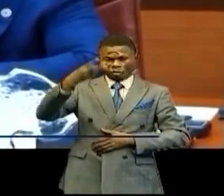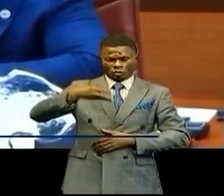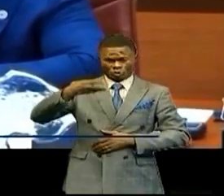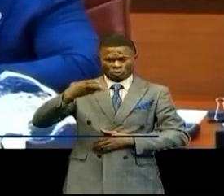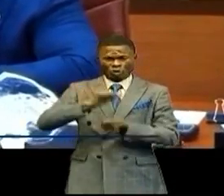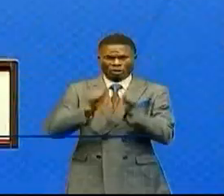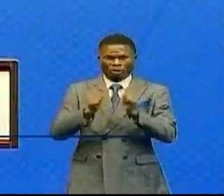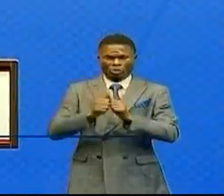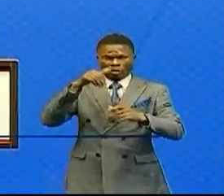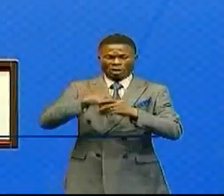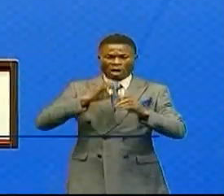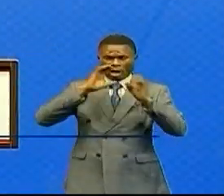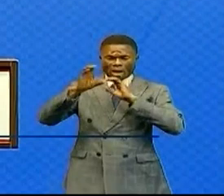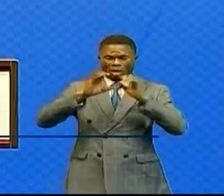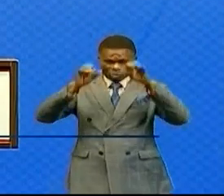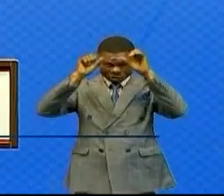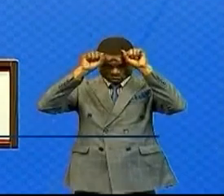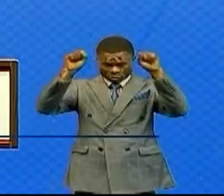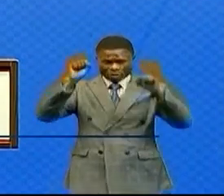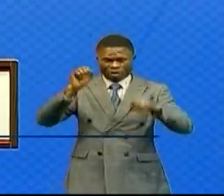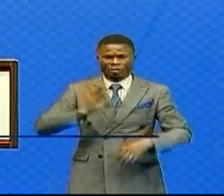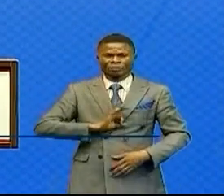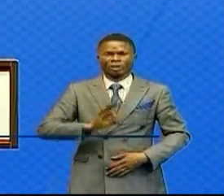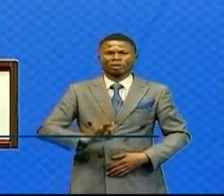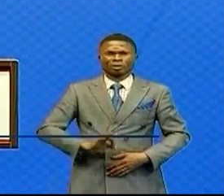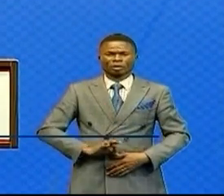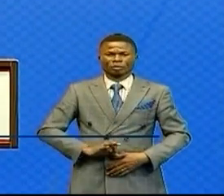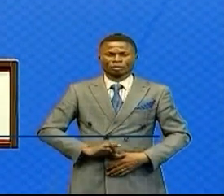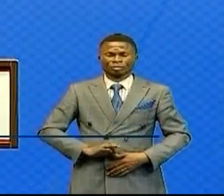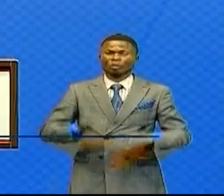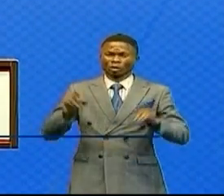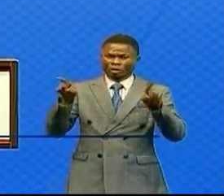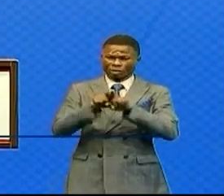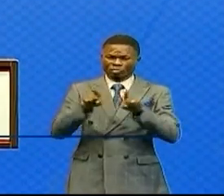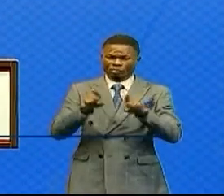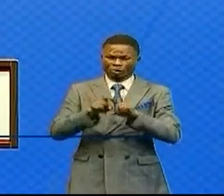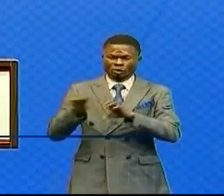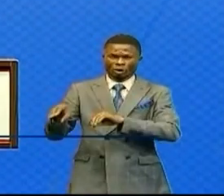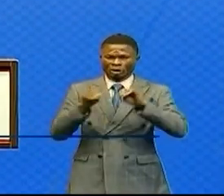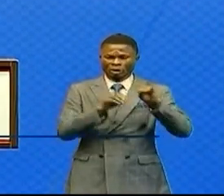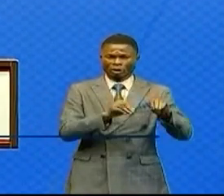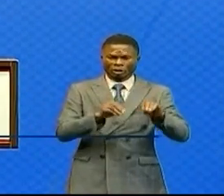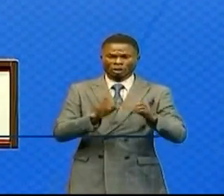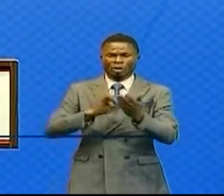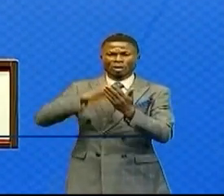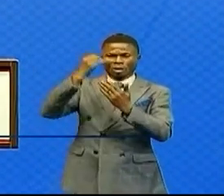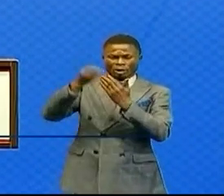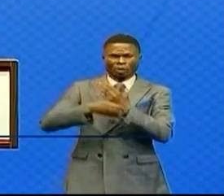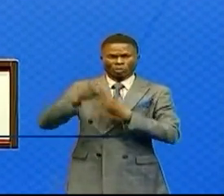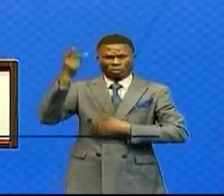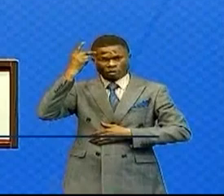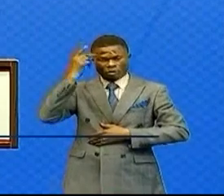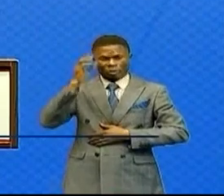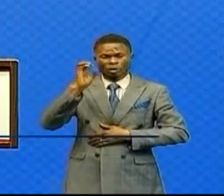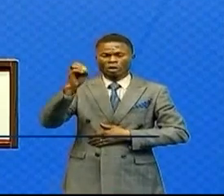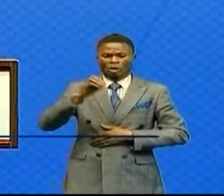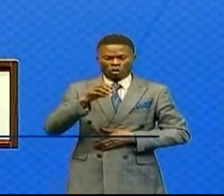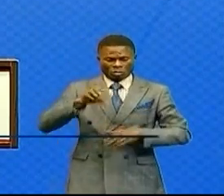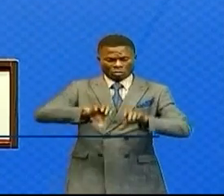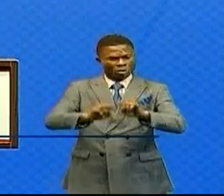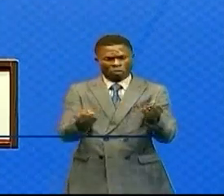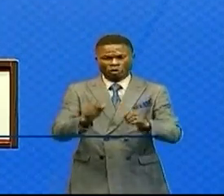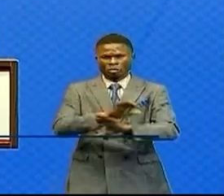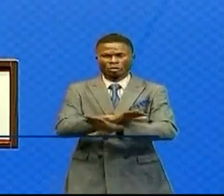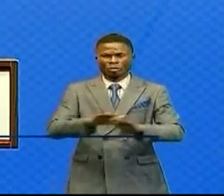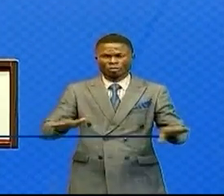de la communication du président de la République, relatif à la mise en œuvre du projet Kinshasa Zéro Trou.